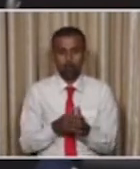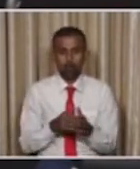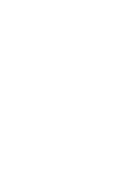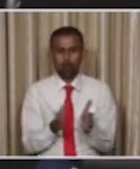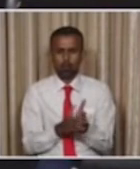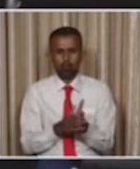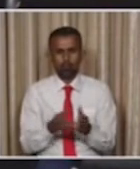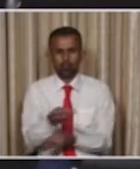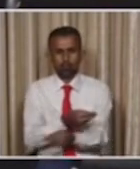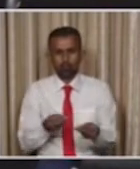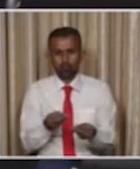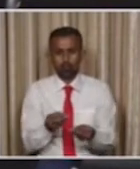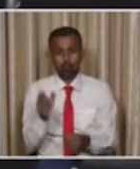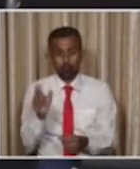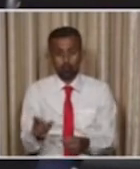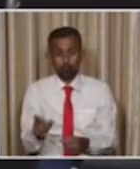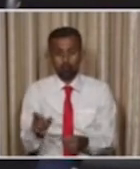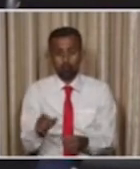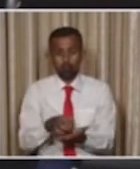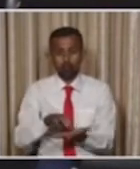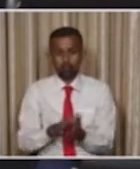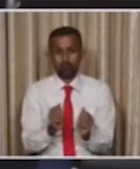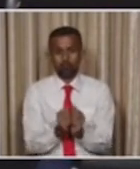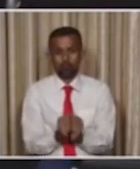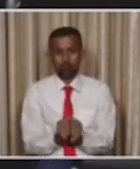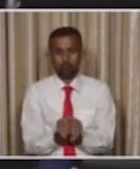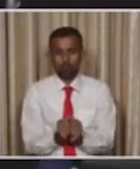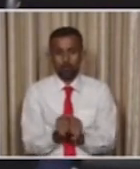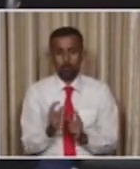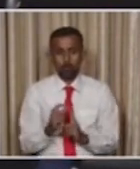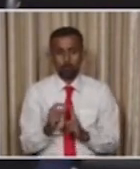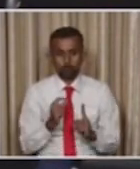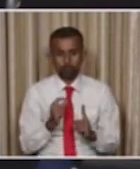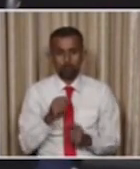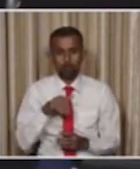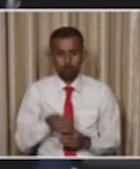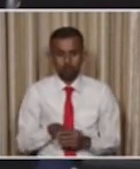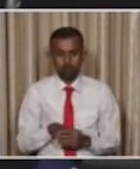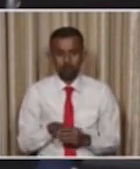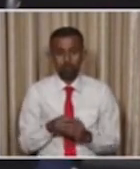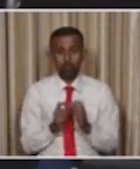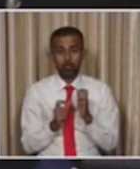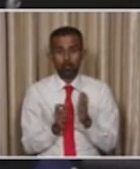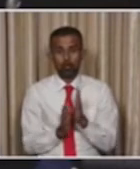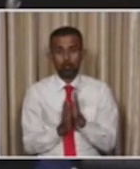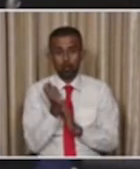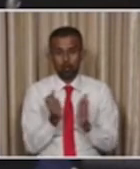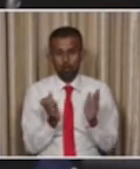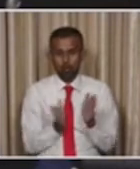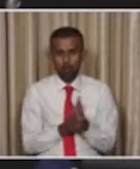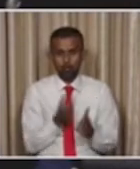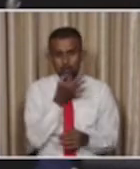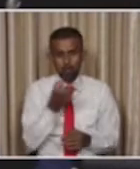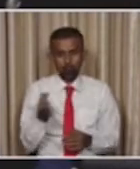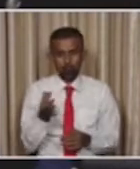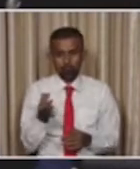කාරක සභාවක ඔහුගේ නිල වශයෙන් කරපු කටයුත්තකට ඔහු පාර්ලිමේන්තුවේම වරප්‍රසාද කමිටුවට චෝදනා ඉදිරිපත්